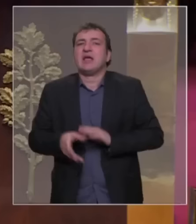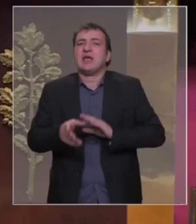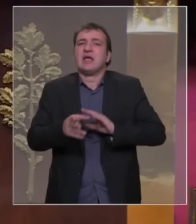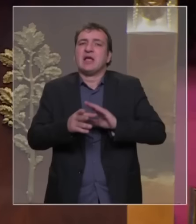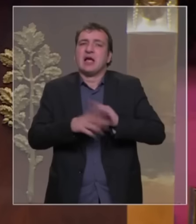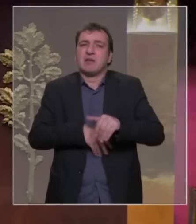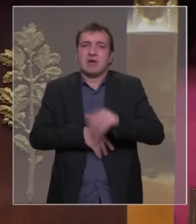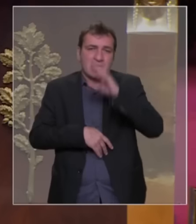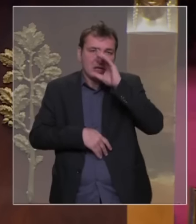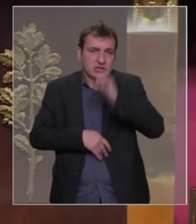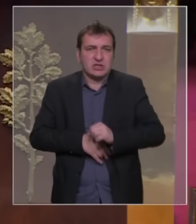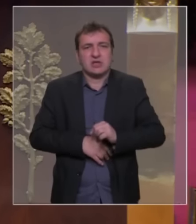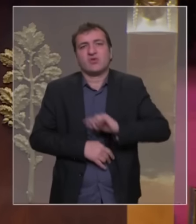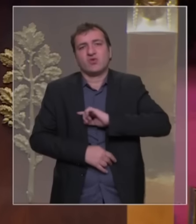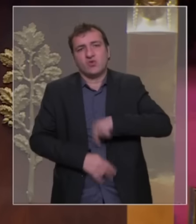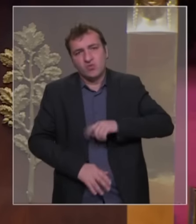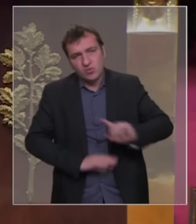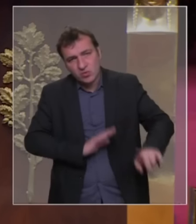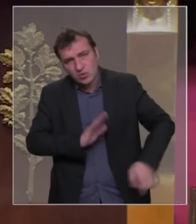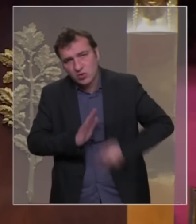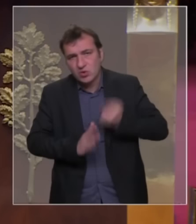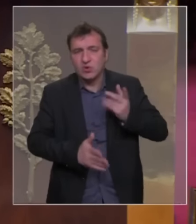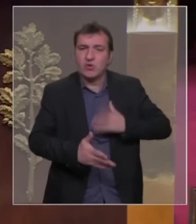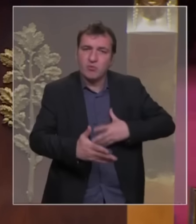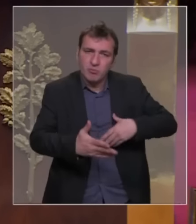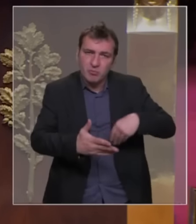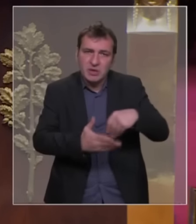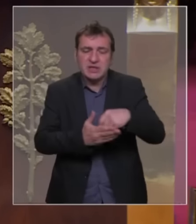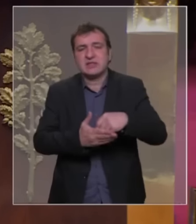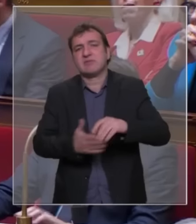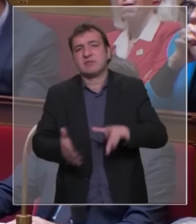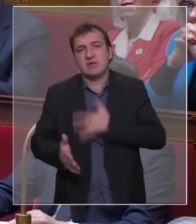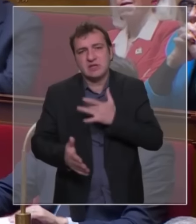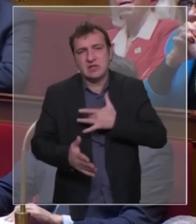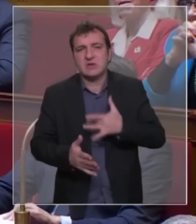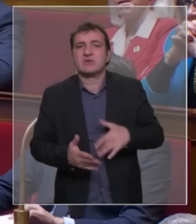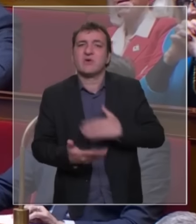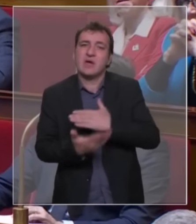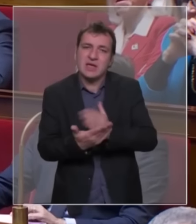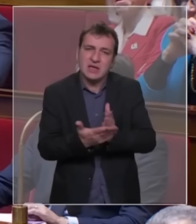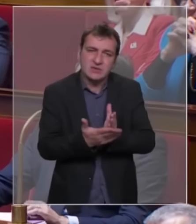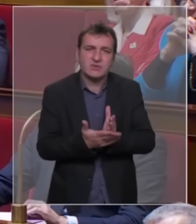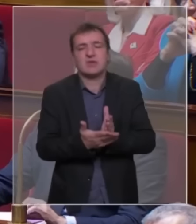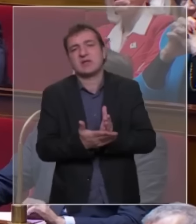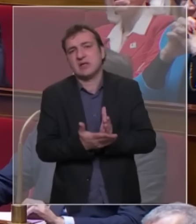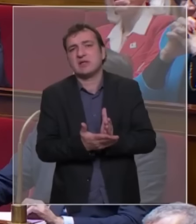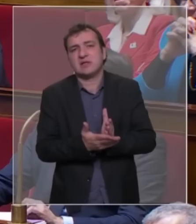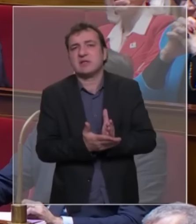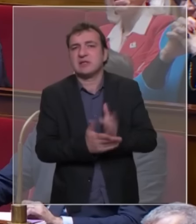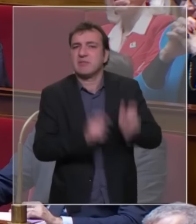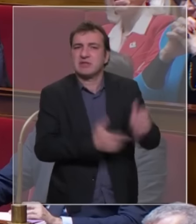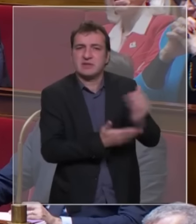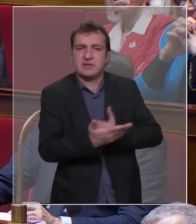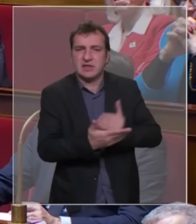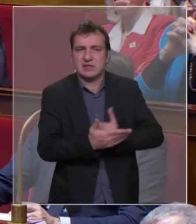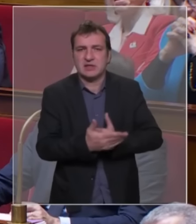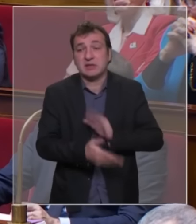la participation, l'intéressement et l'actionnariat salarié, pas seulement dans les grandes entreprises.